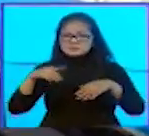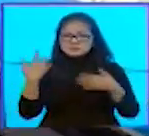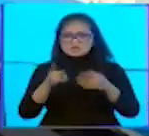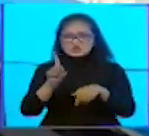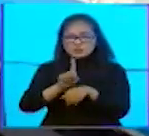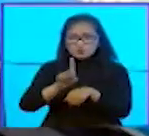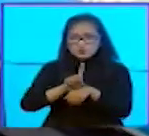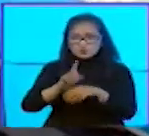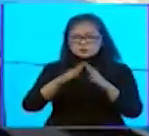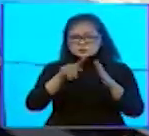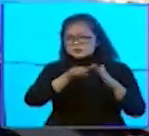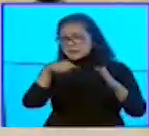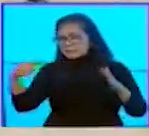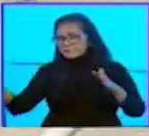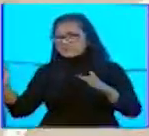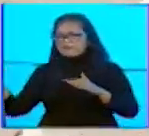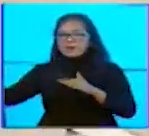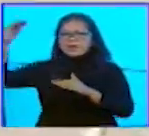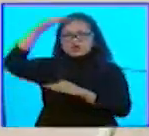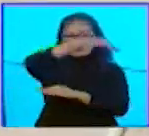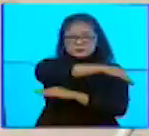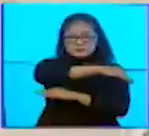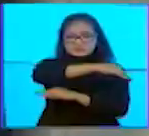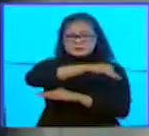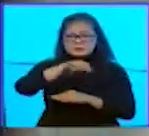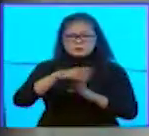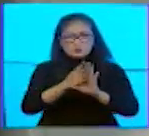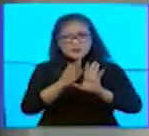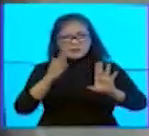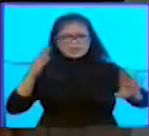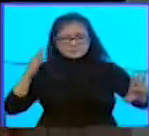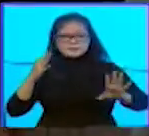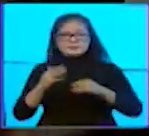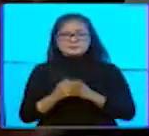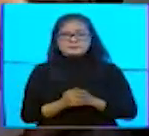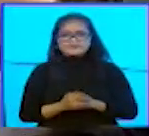flyover Pondokopi. Dari Jakarta, Rio Manik melaporkan.